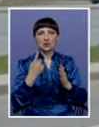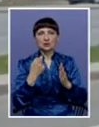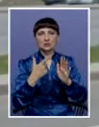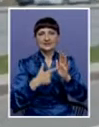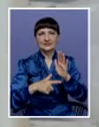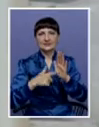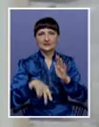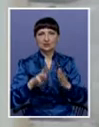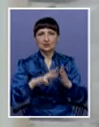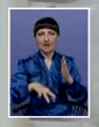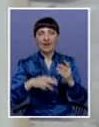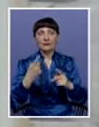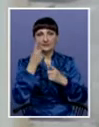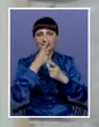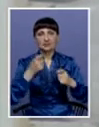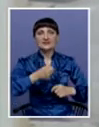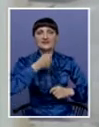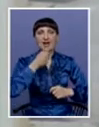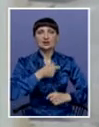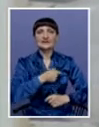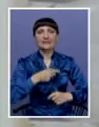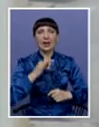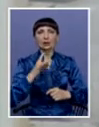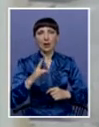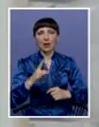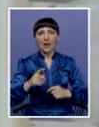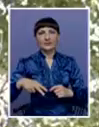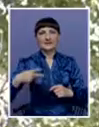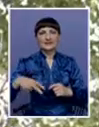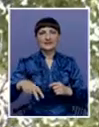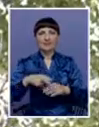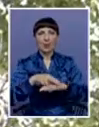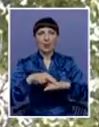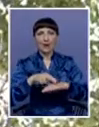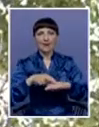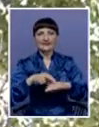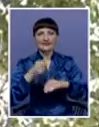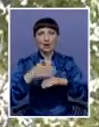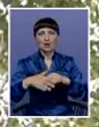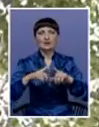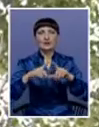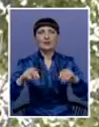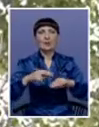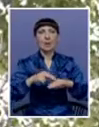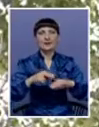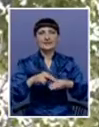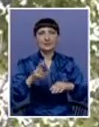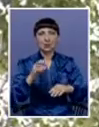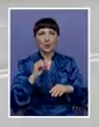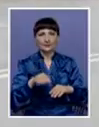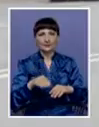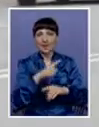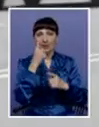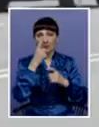170 штрафов. Об этом сообщил старший инспектор управления административной полиции столичного департамента полиции Нурлан Дулат. По